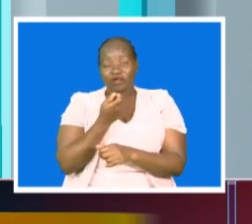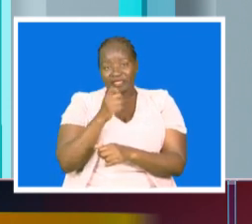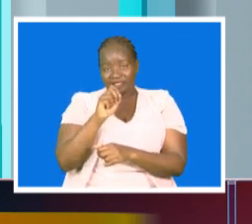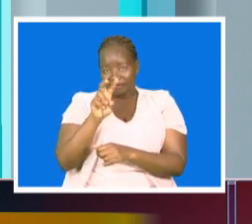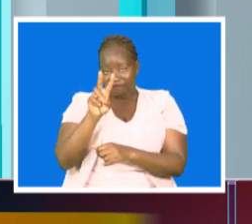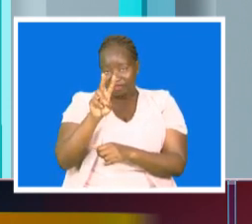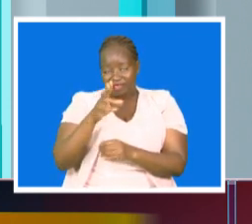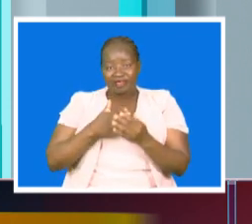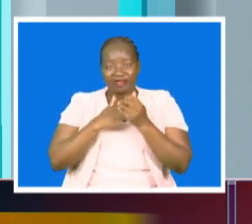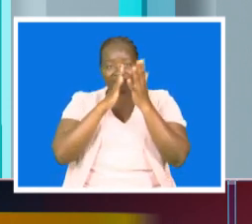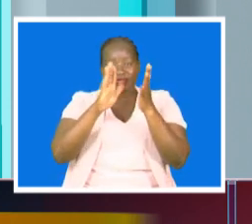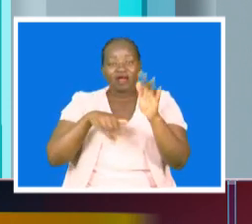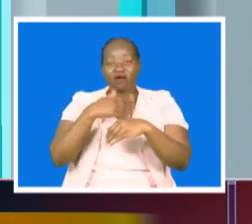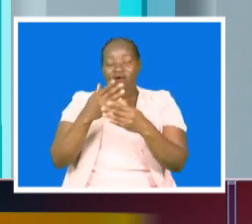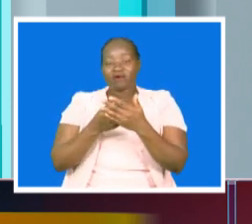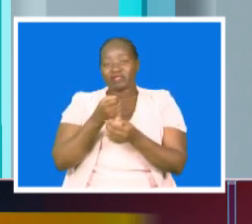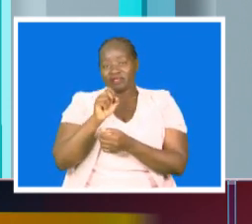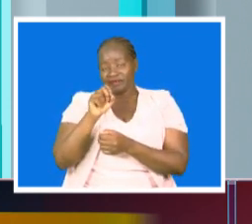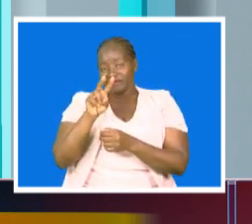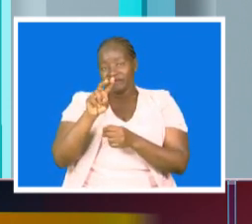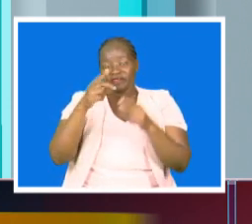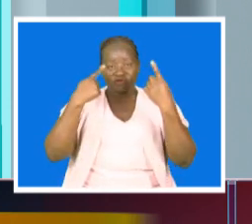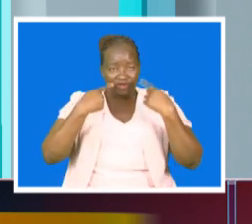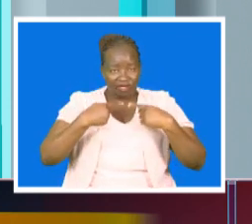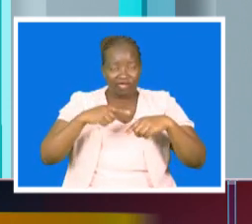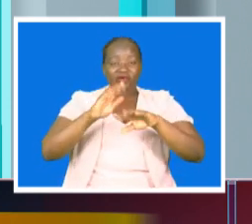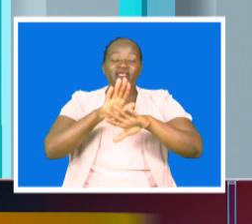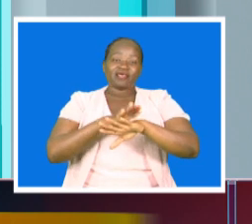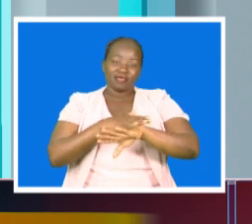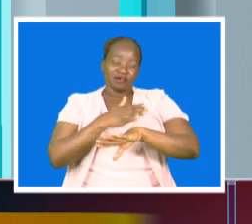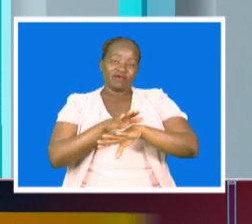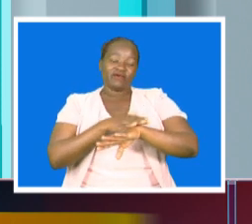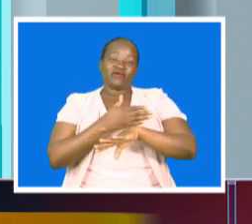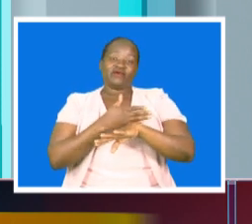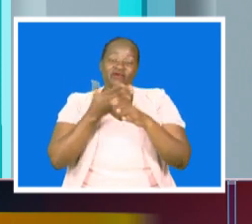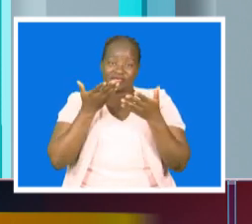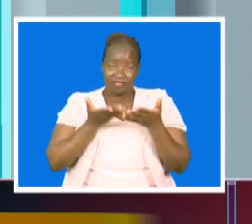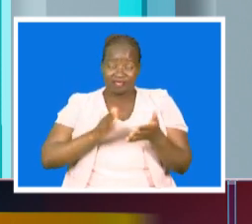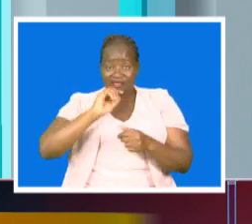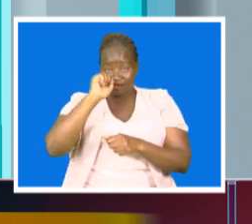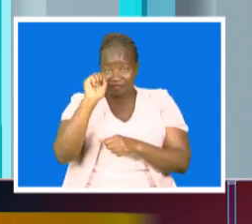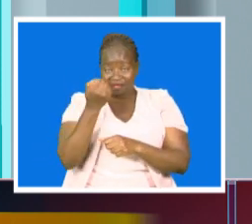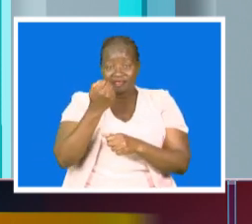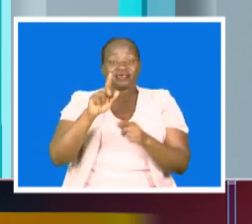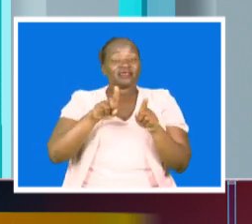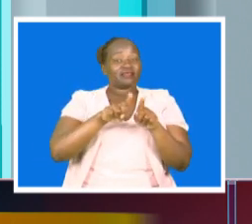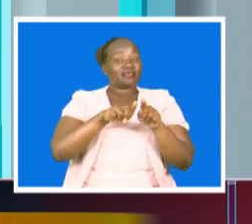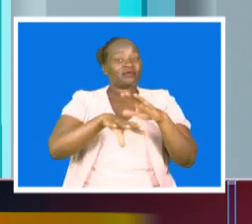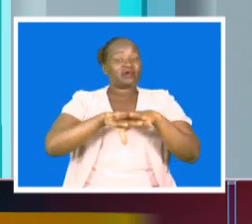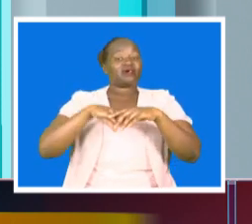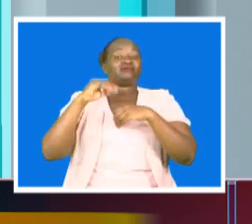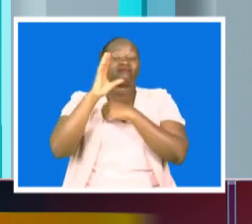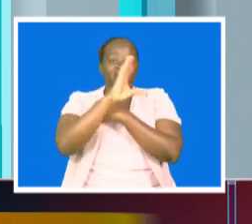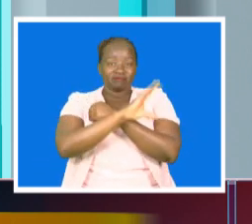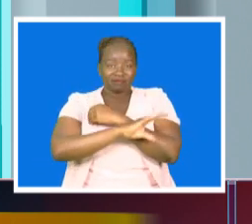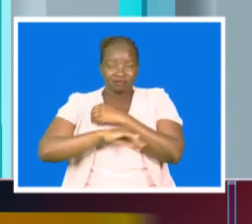osheesheni ilera dhina abena kutokoli ya osheesheni shio dhe shikoshi kimemele kino lo dhumiru wa kikuyo Woko furuli ni orodongwe na jawa